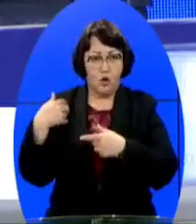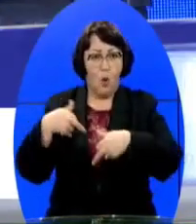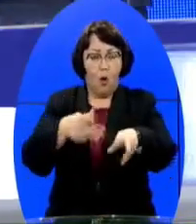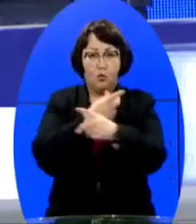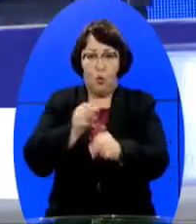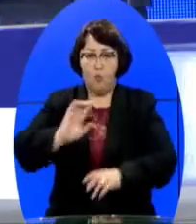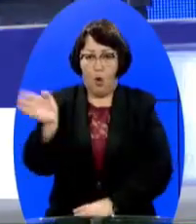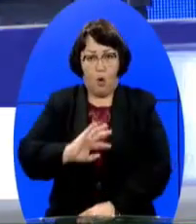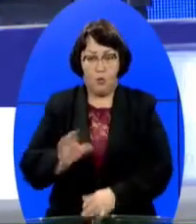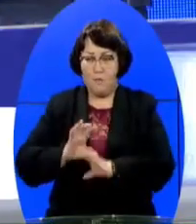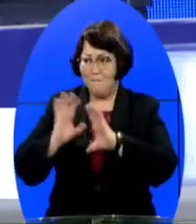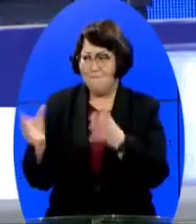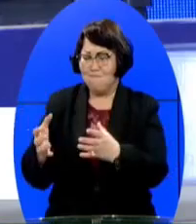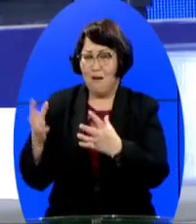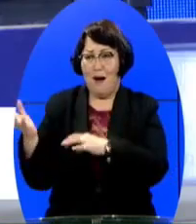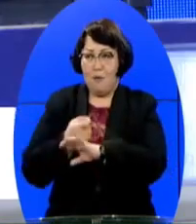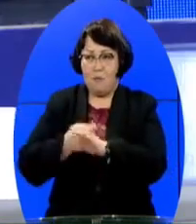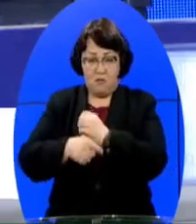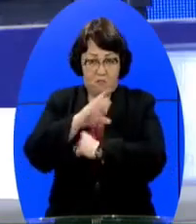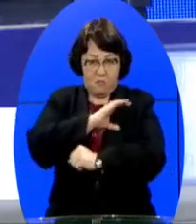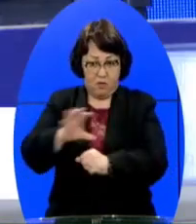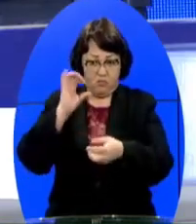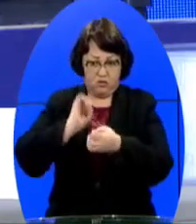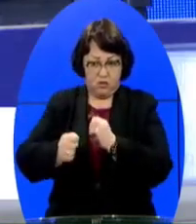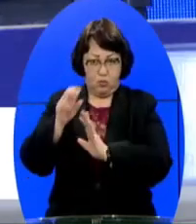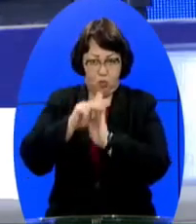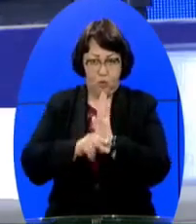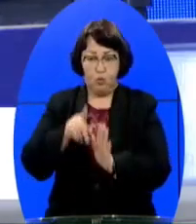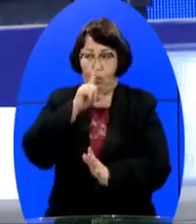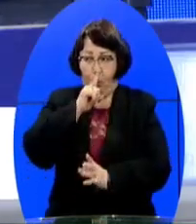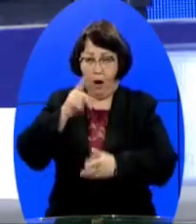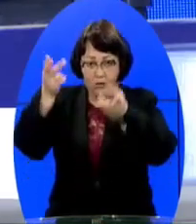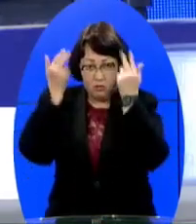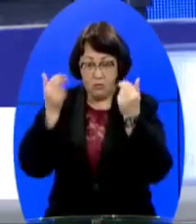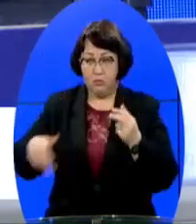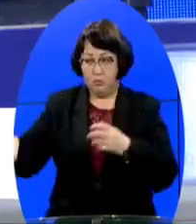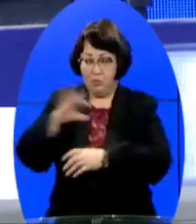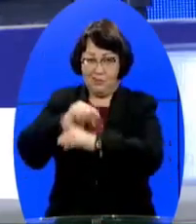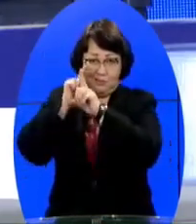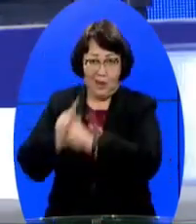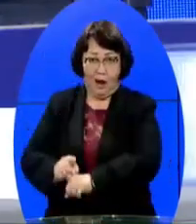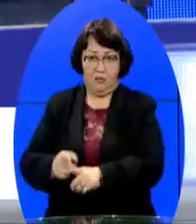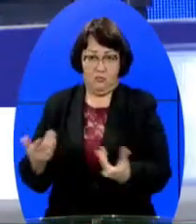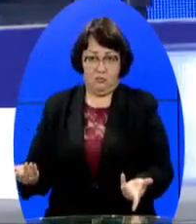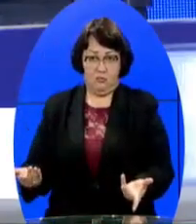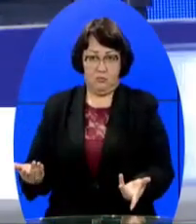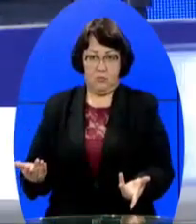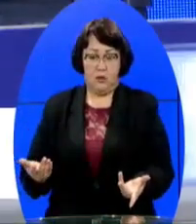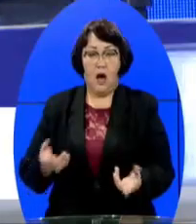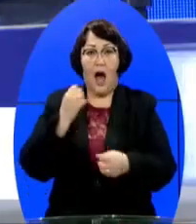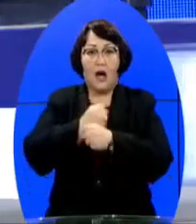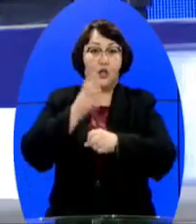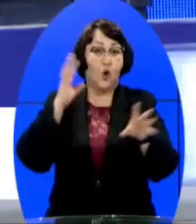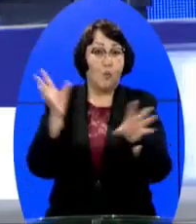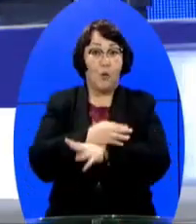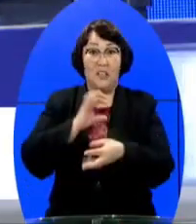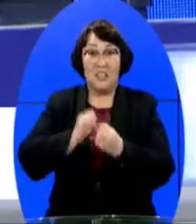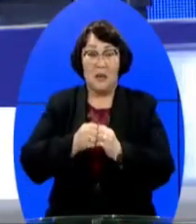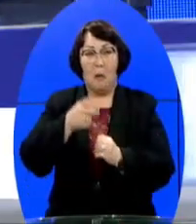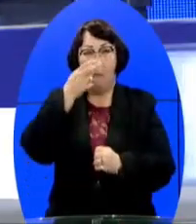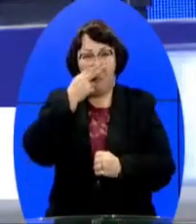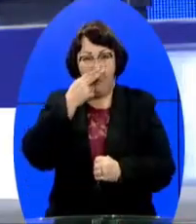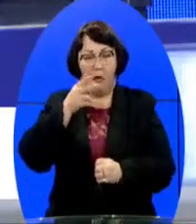хийж байгаа ажлыг хинч байсан дагаж мөрдөн. Тэрийг бас давхар одоо энэ хэвлийн багварлаар дамжуулж хэлье. Ер нь альва ажлыг зохион байгуулж яхад дундуур нь